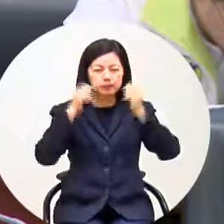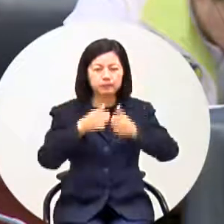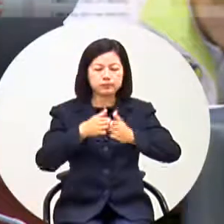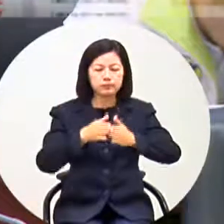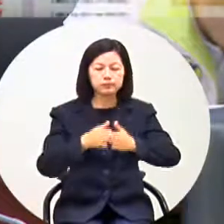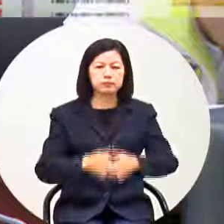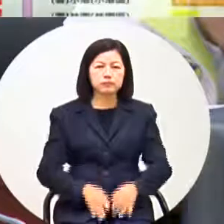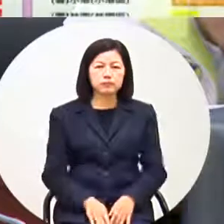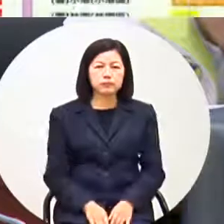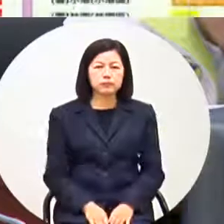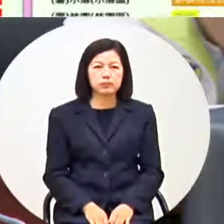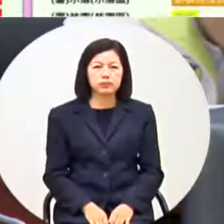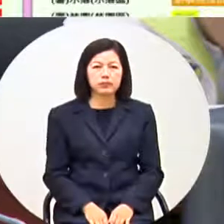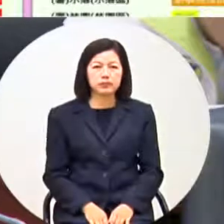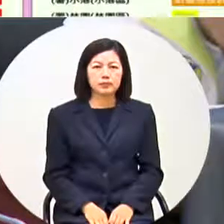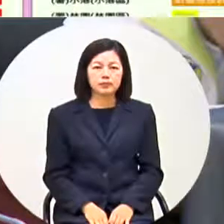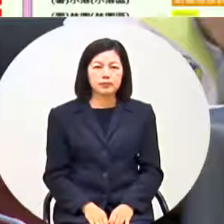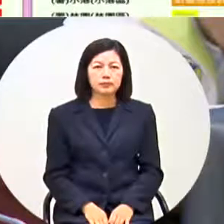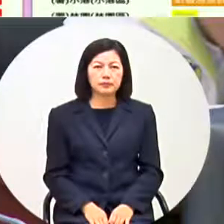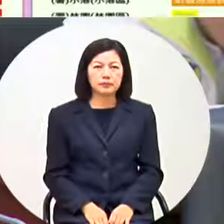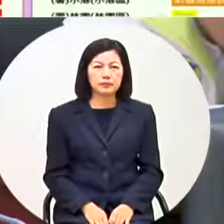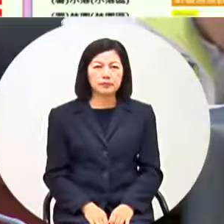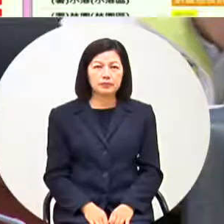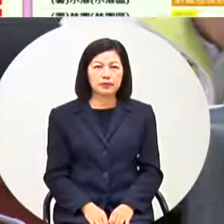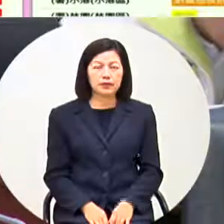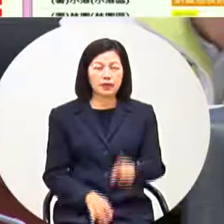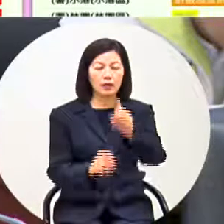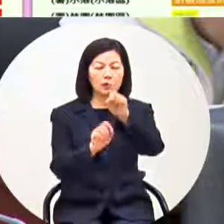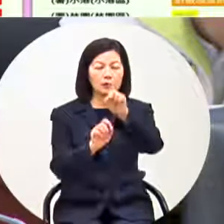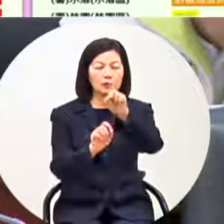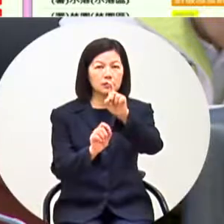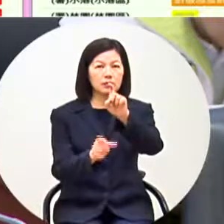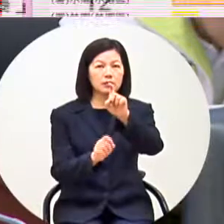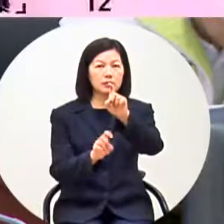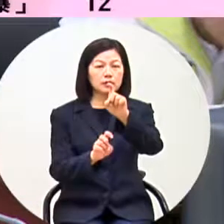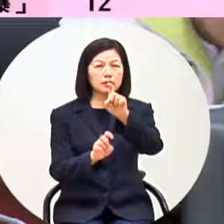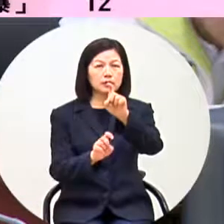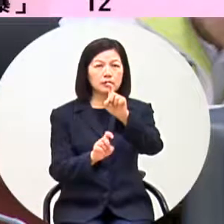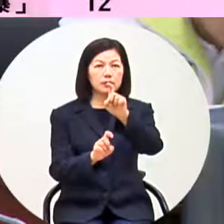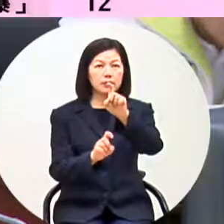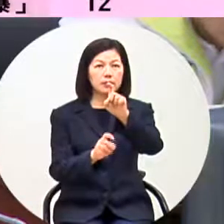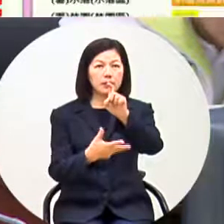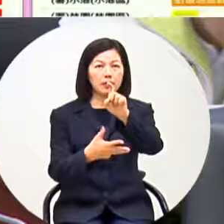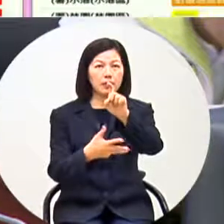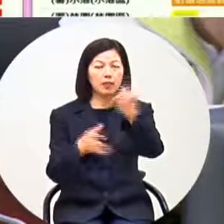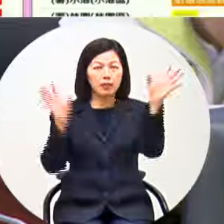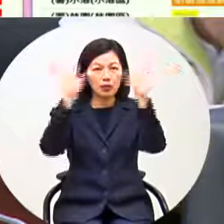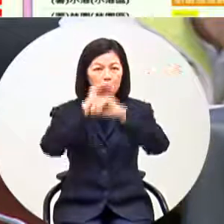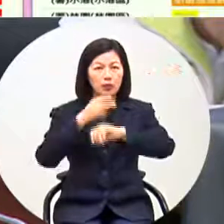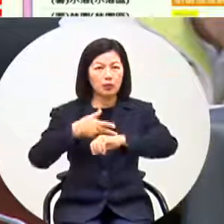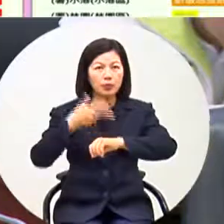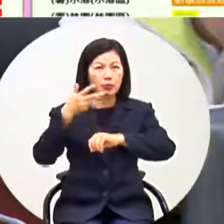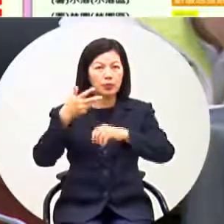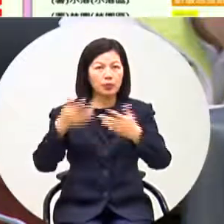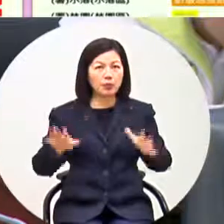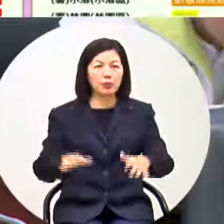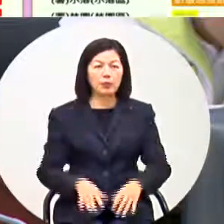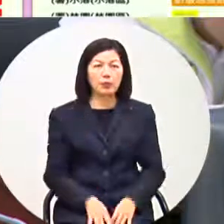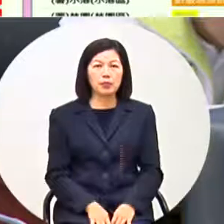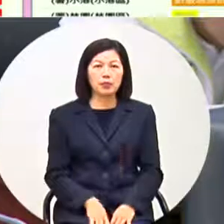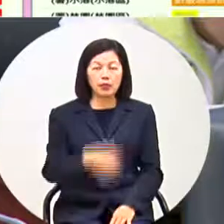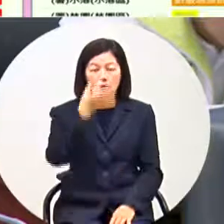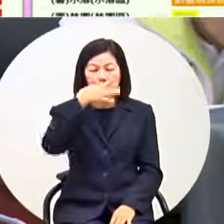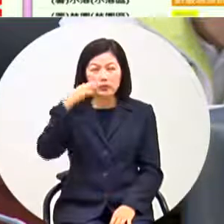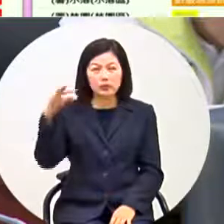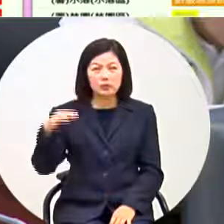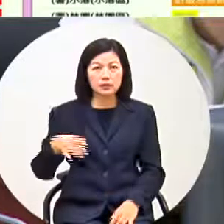那像这10月18号晚上7点多哦，你看凤山仁武男子，